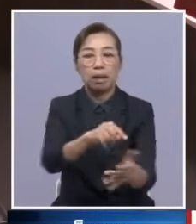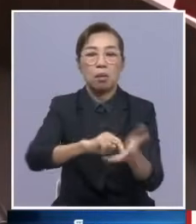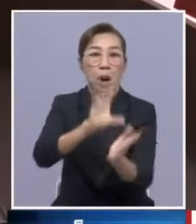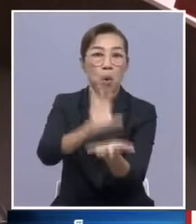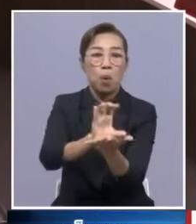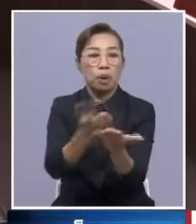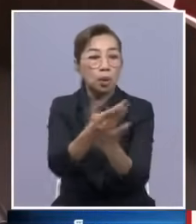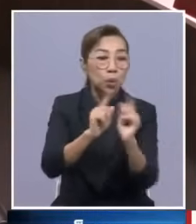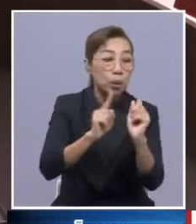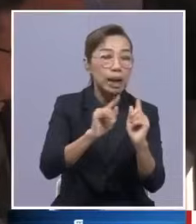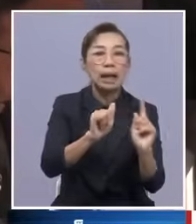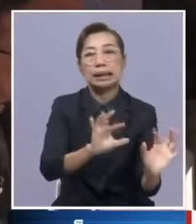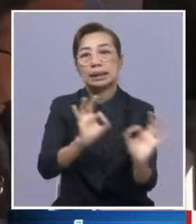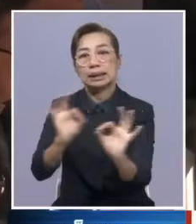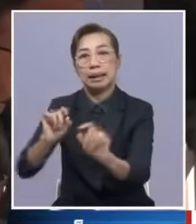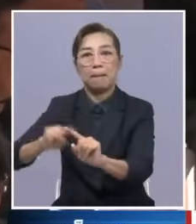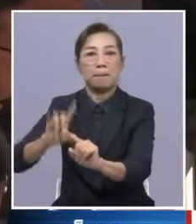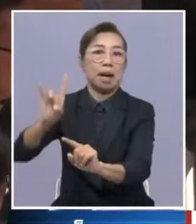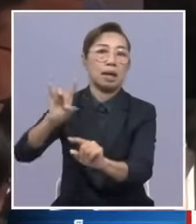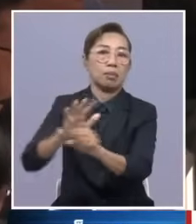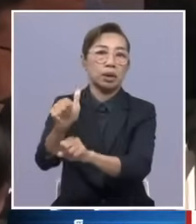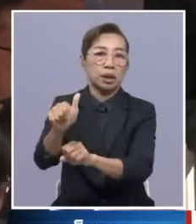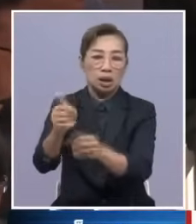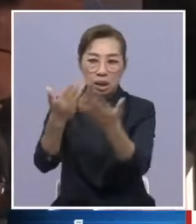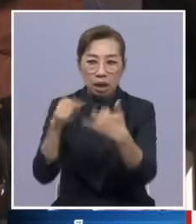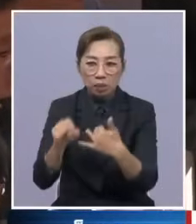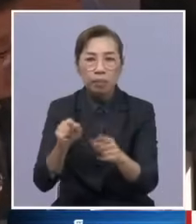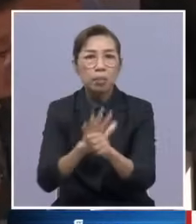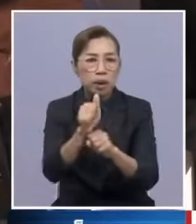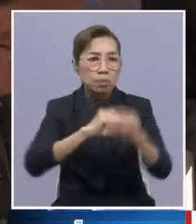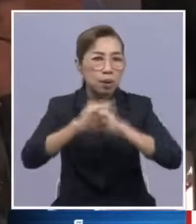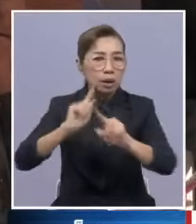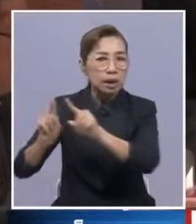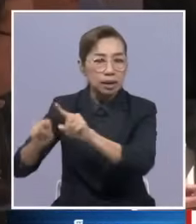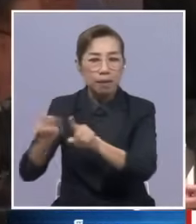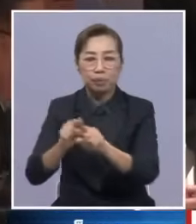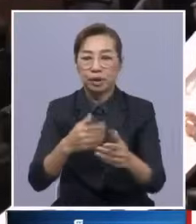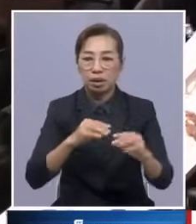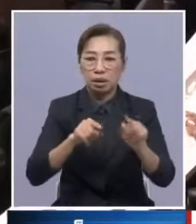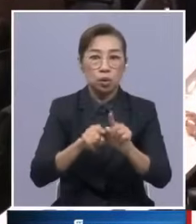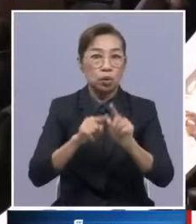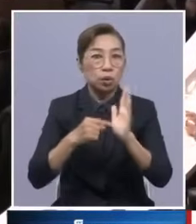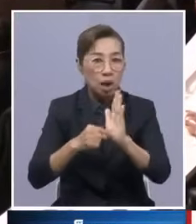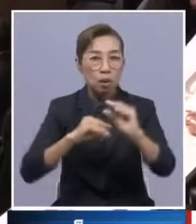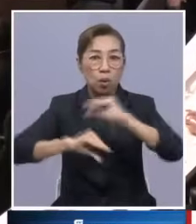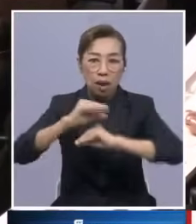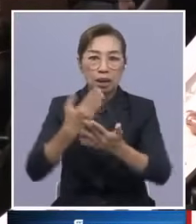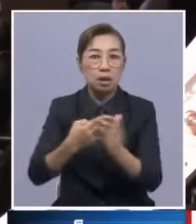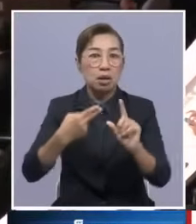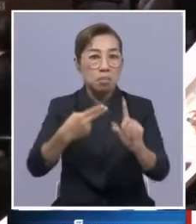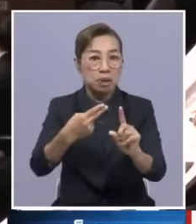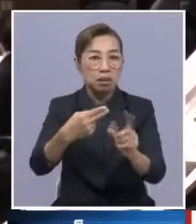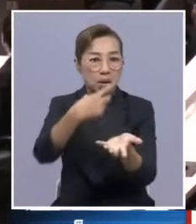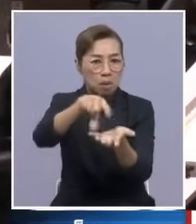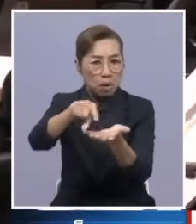ำงบมันล่าช้าแล้วมันเป็นจังหวะเวลาเดียวกันกับที่หลากหลายโครงการเลยนะโดยเฉพาะโครงการดิจิทัลวอลเล็ตยังไม่มีความชัดเจนย่อม